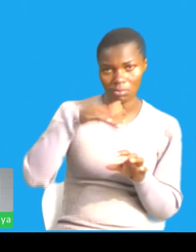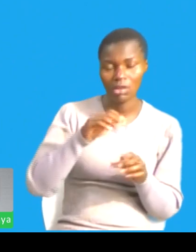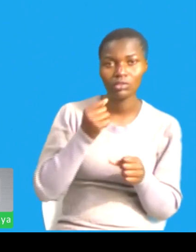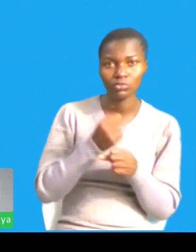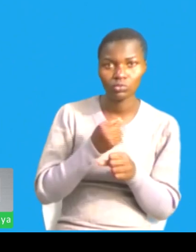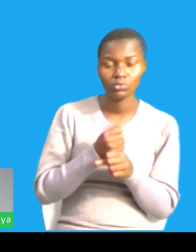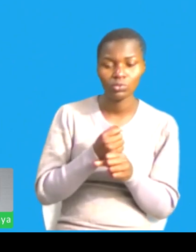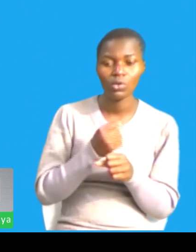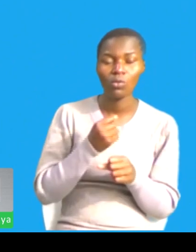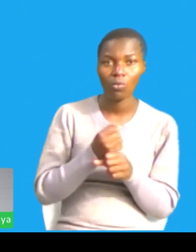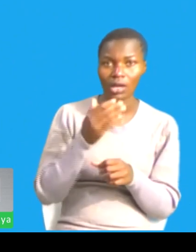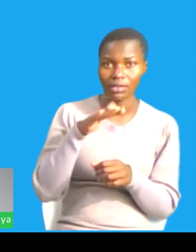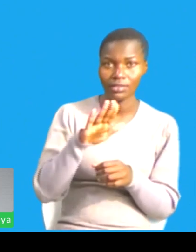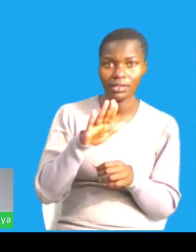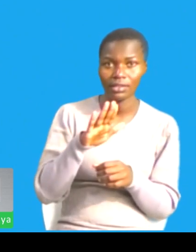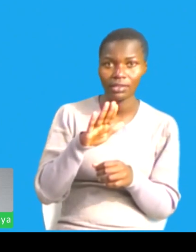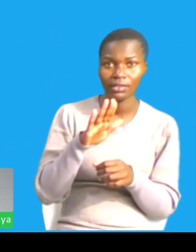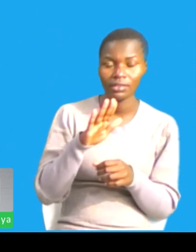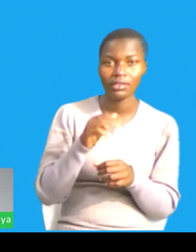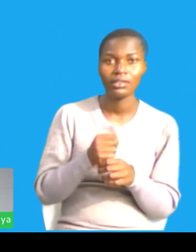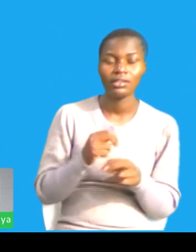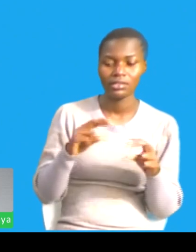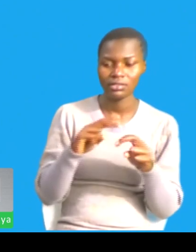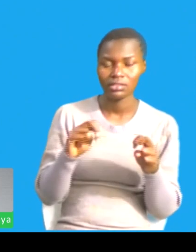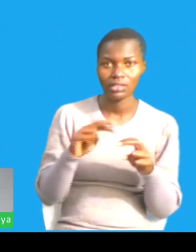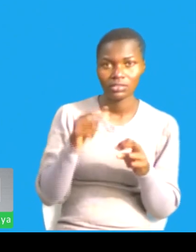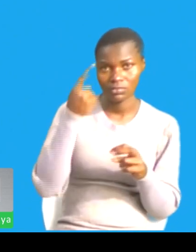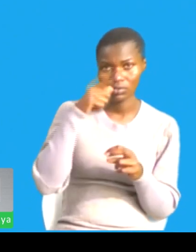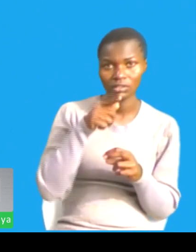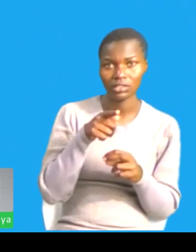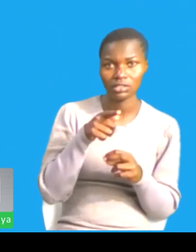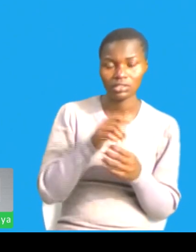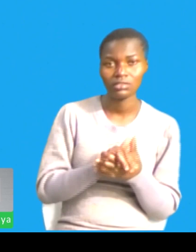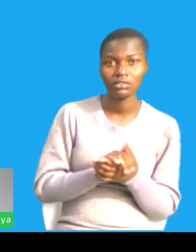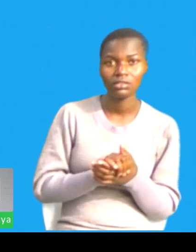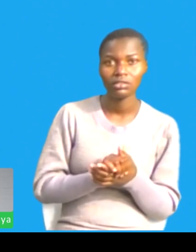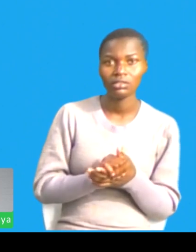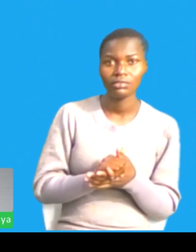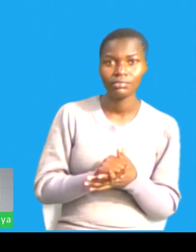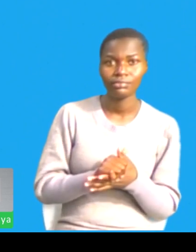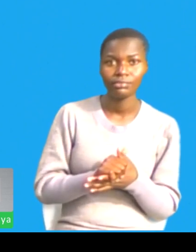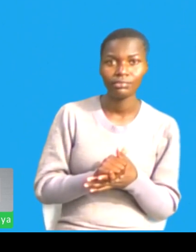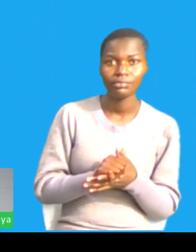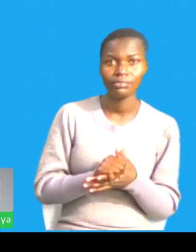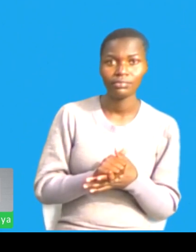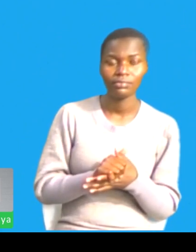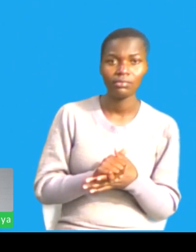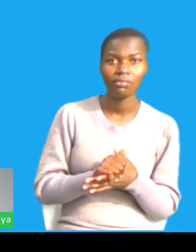ndio wanakuwa na kazi ya kutafuta hii vitu, waende wa table pale bungeni ndio tuone. Mambo ya Matiang'i imepoa.